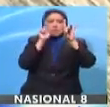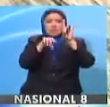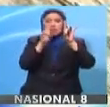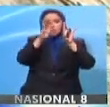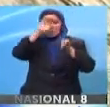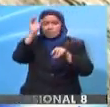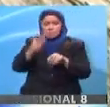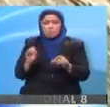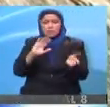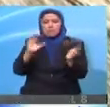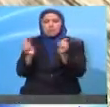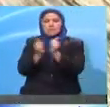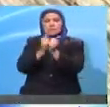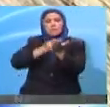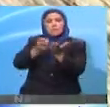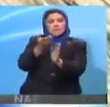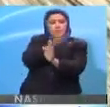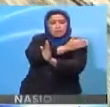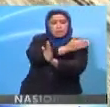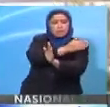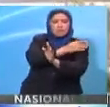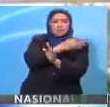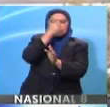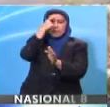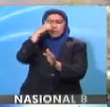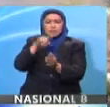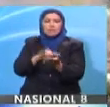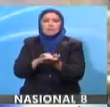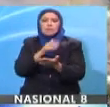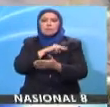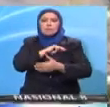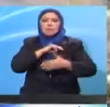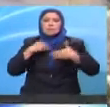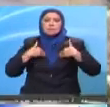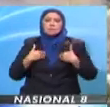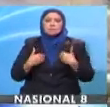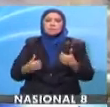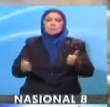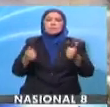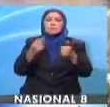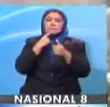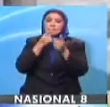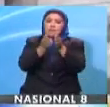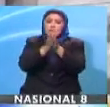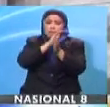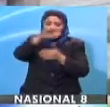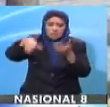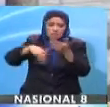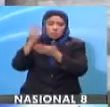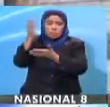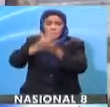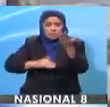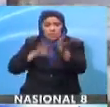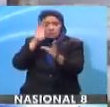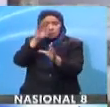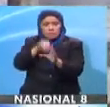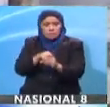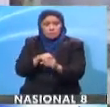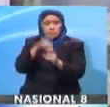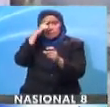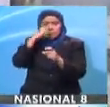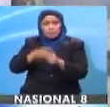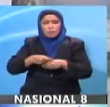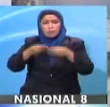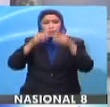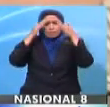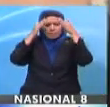berbanding Minggu sebelumnya untuk itu menteri kesihatan Datuk Seri Dr smania menyeru agar semua pihak terlibat secara langsung dan memberi